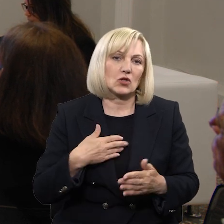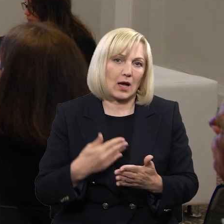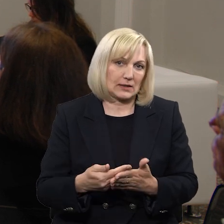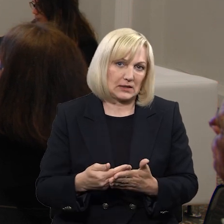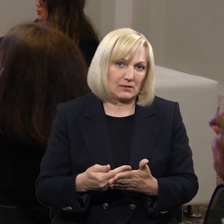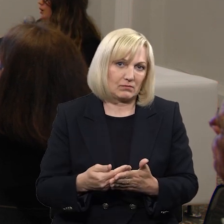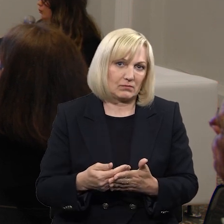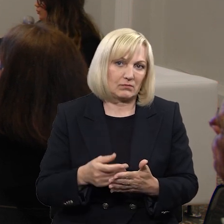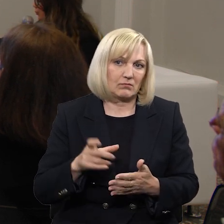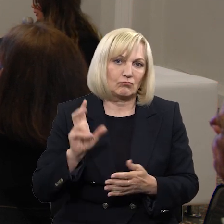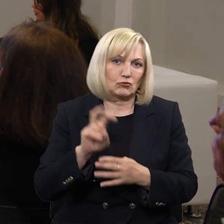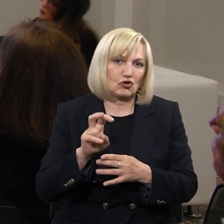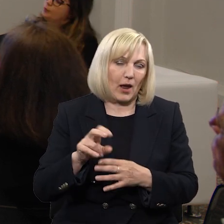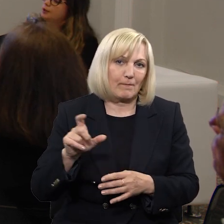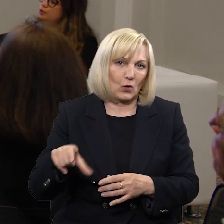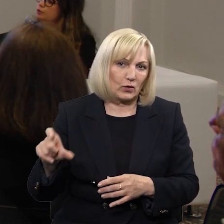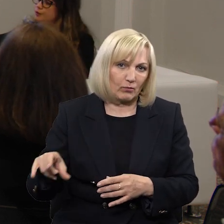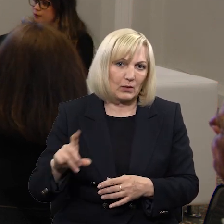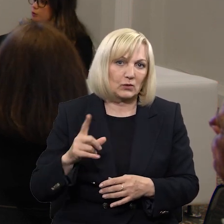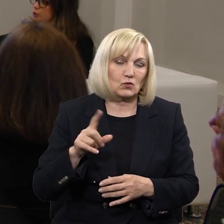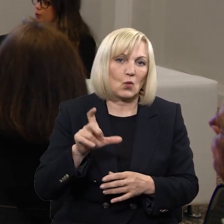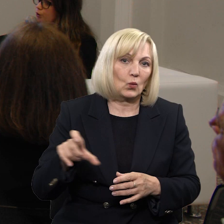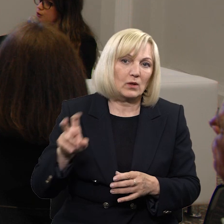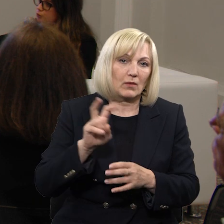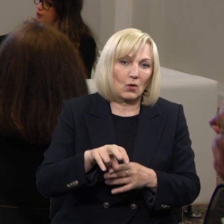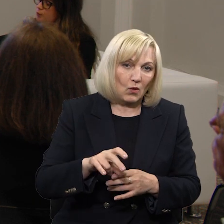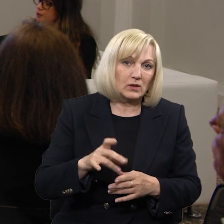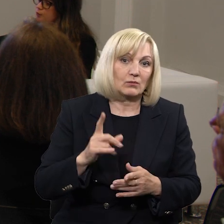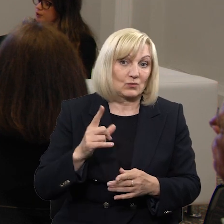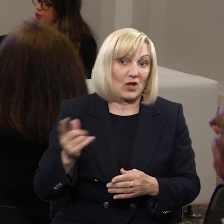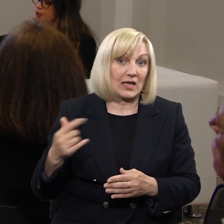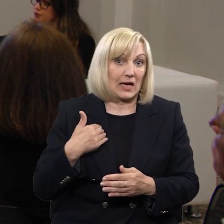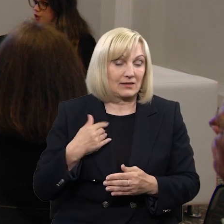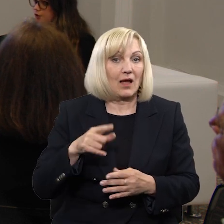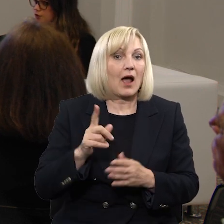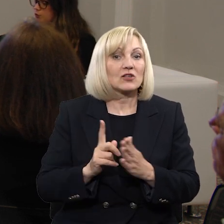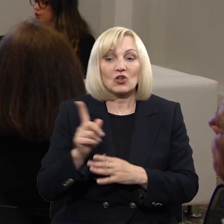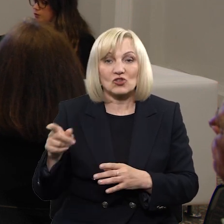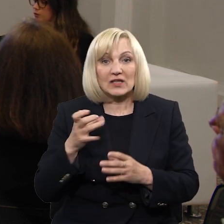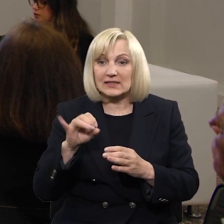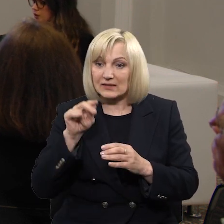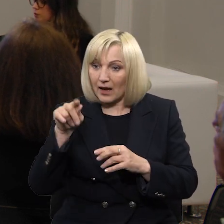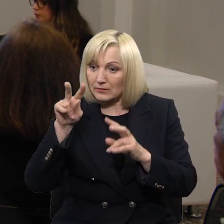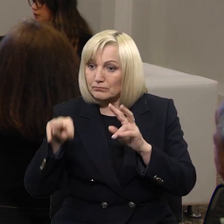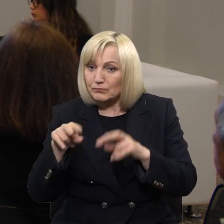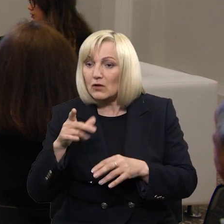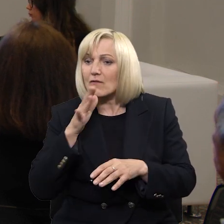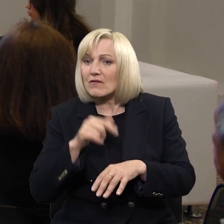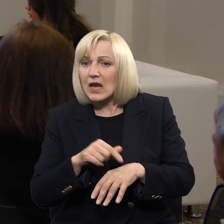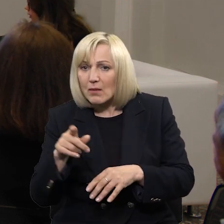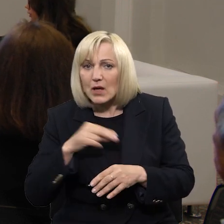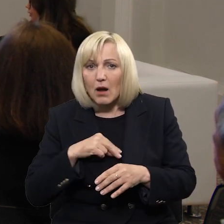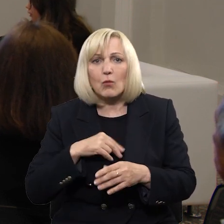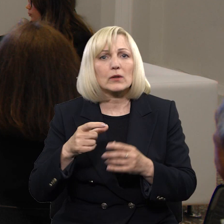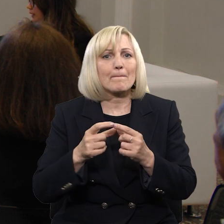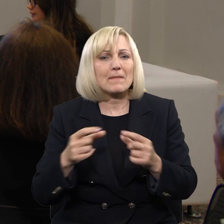активно посещаемыми людьми потому что все равно люди приходят люди хотят прийти в Эрмитаж они сначала зайдут Скорее всего на сайт посмотри там часы